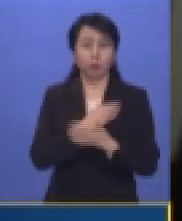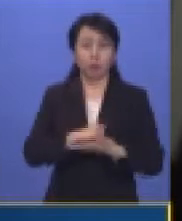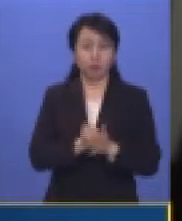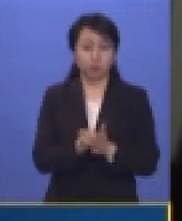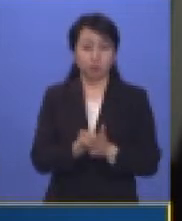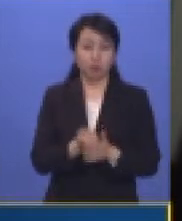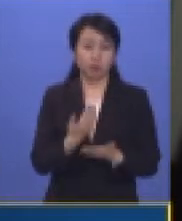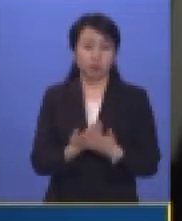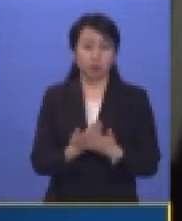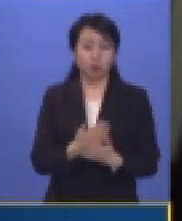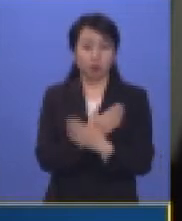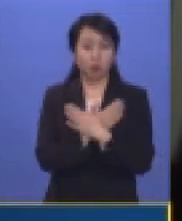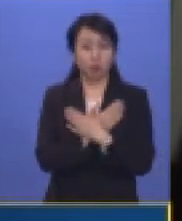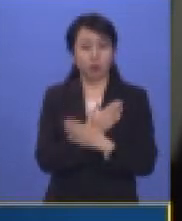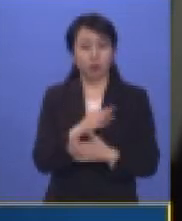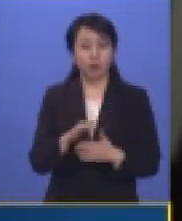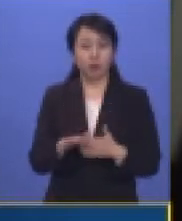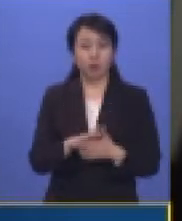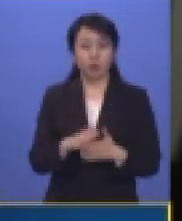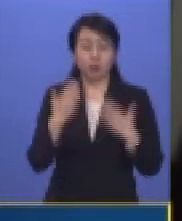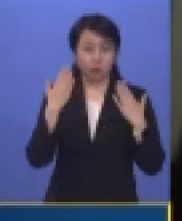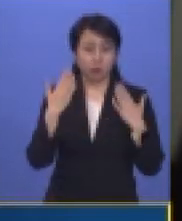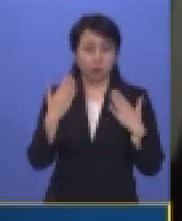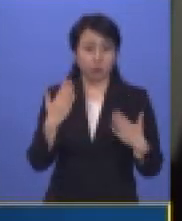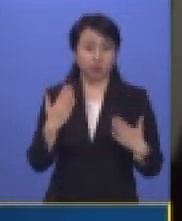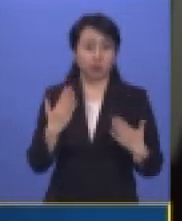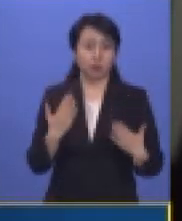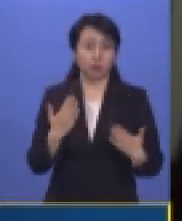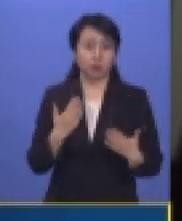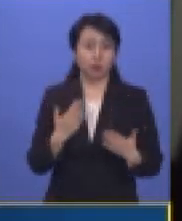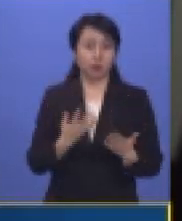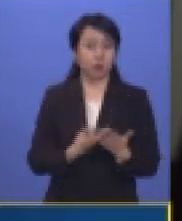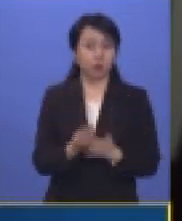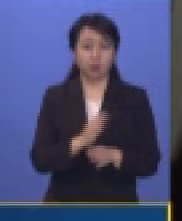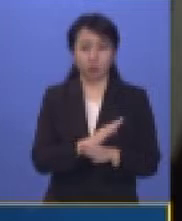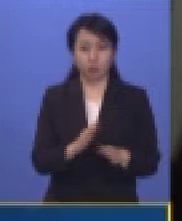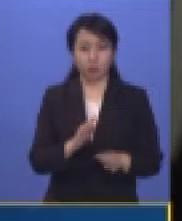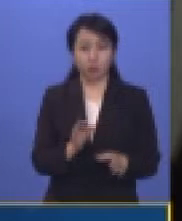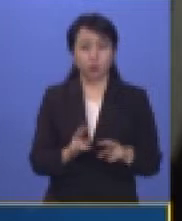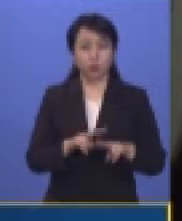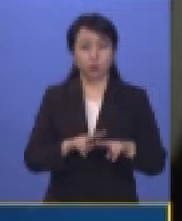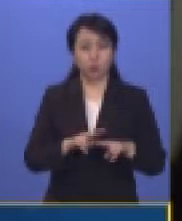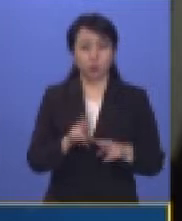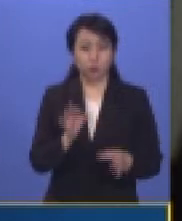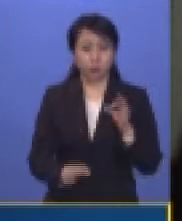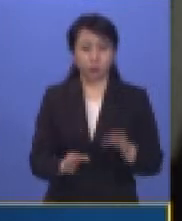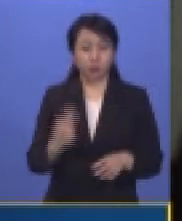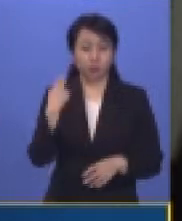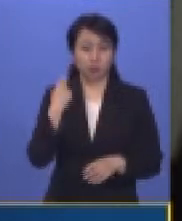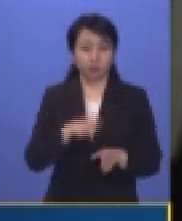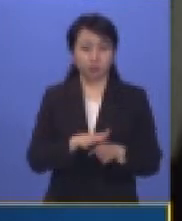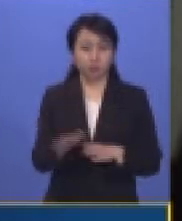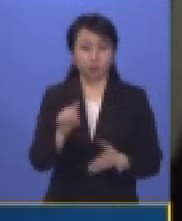зарегистрировано в качестве умершего, либо его статус не определен, если имеет непогашенную или неснятую судимость, если является должником по